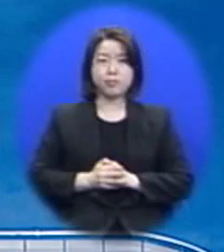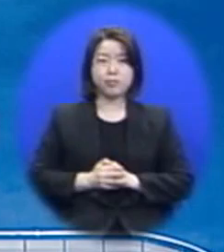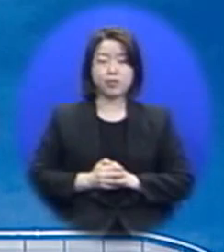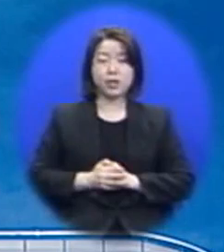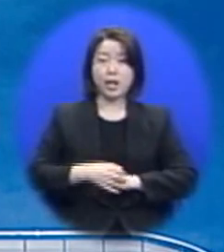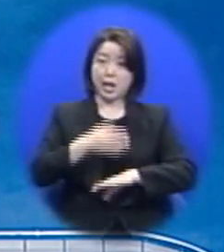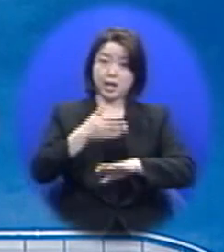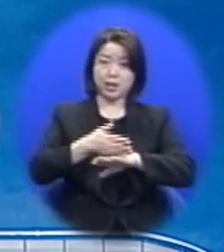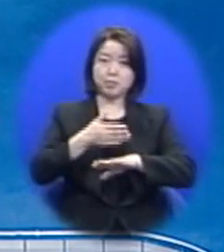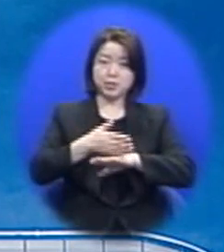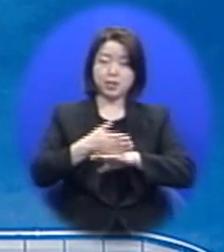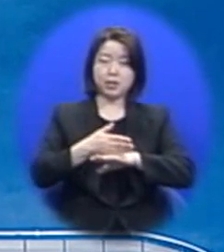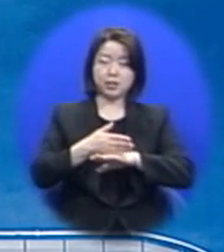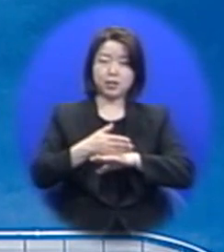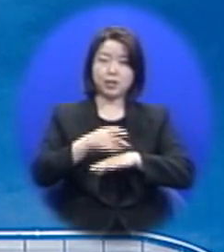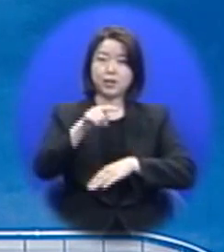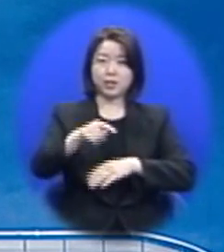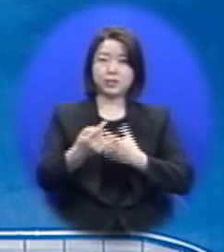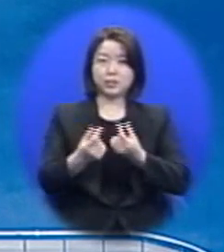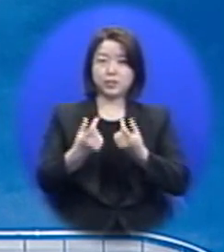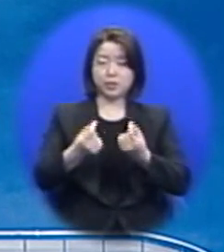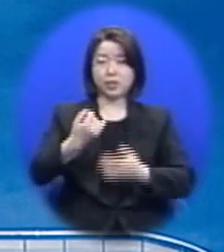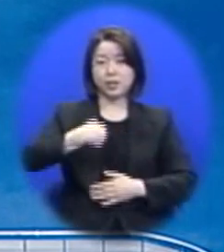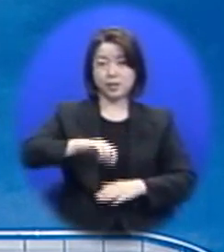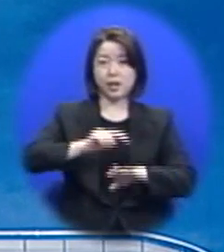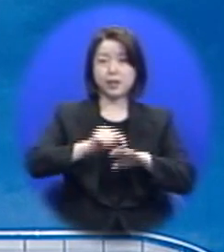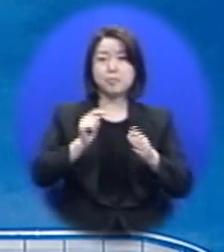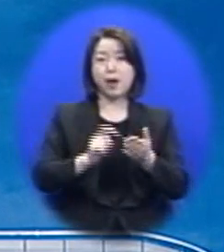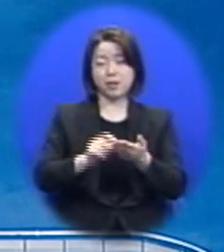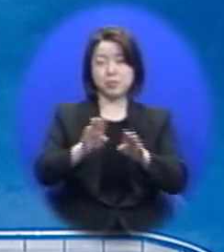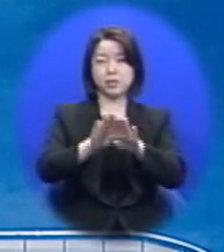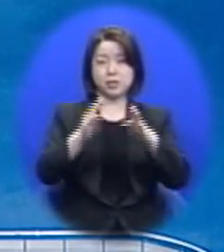감사하게도 그렇게 딸의 마음이 열렸어요.